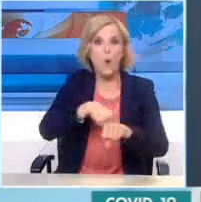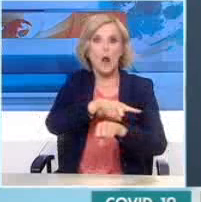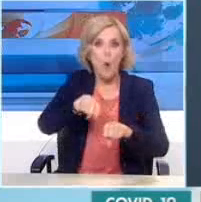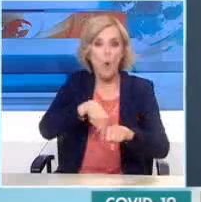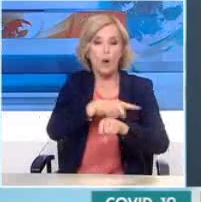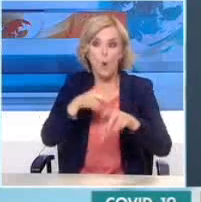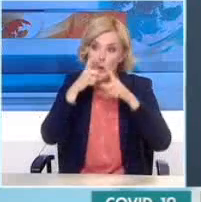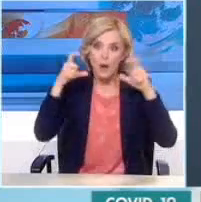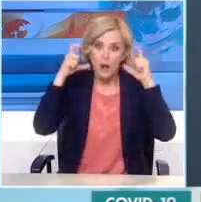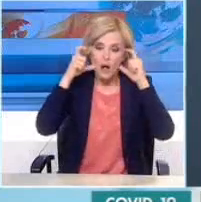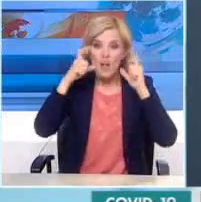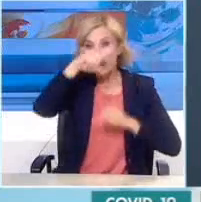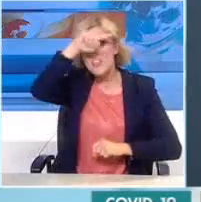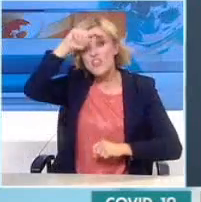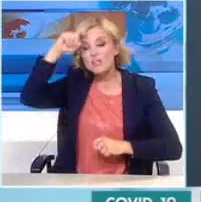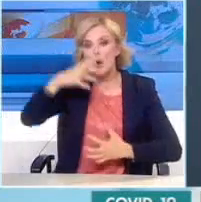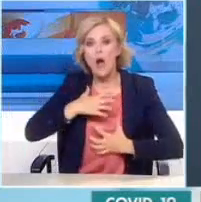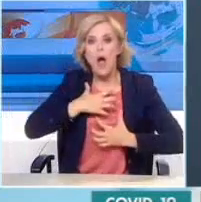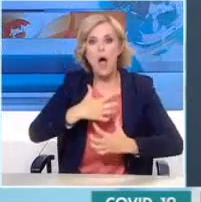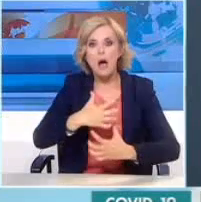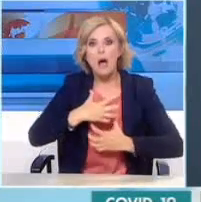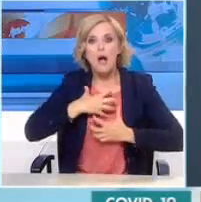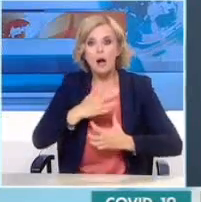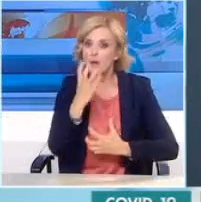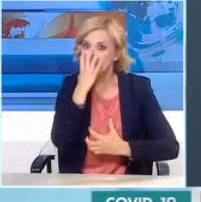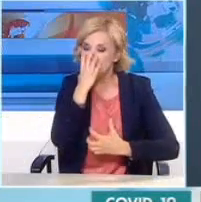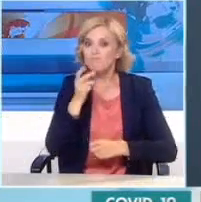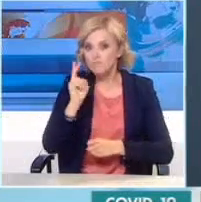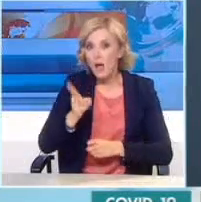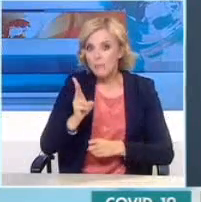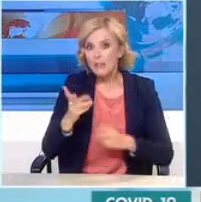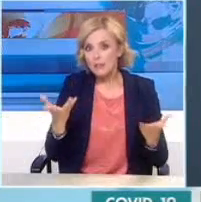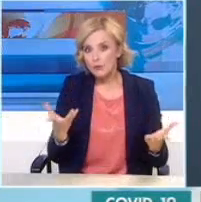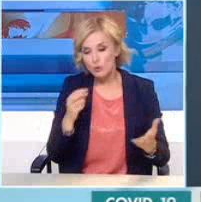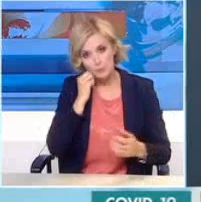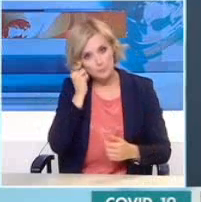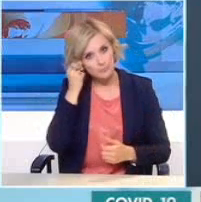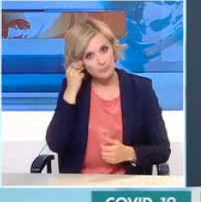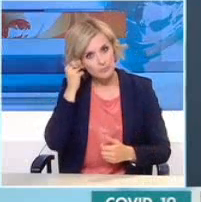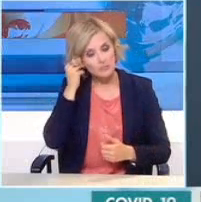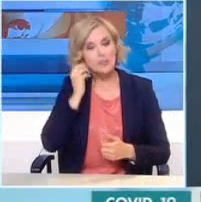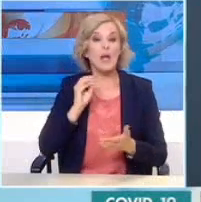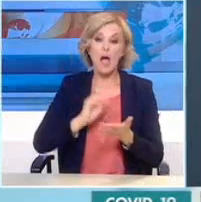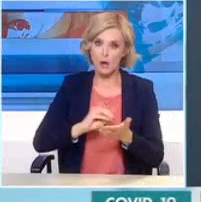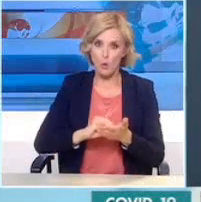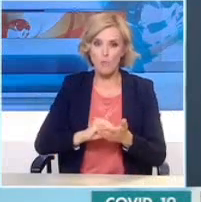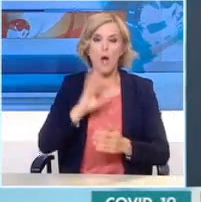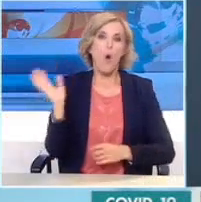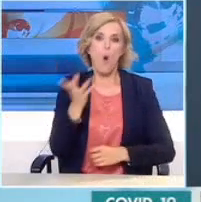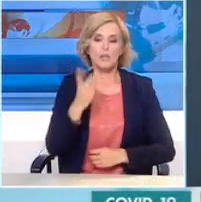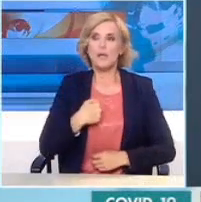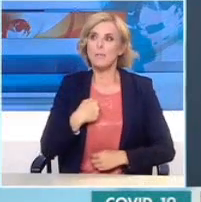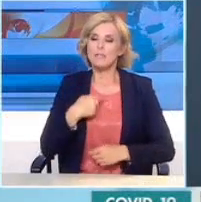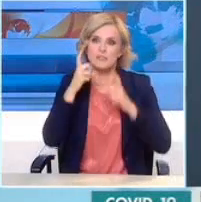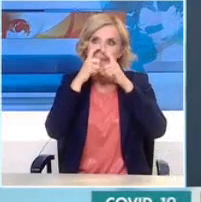λάθος συμπεριφορά, μια ψεύτικη αίσθηση ασφάλειας η οποία μας αποτρέπει από τα πιο σημαντικά μέτρα που είναι η υγιεινή